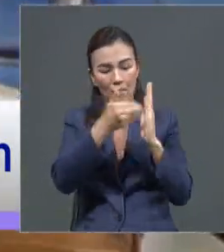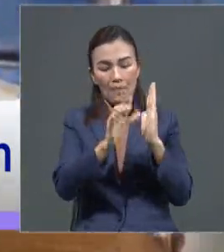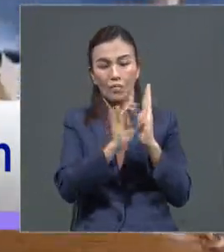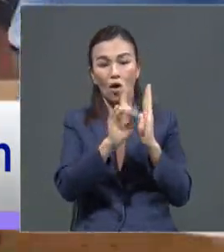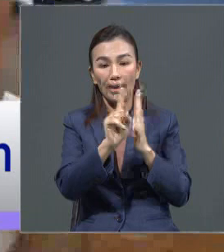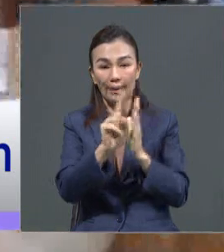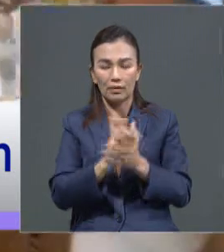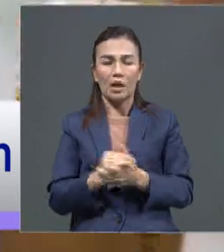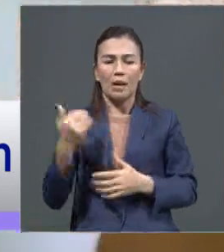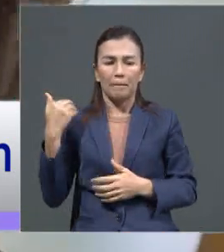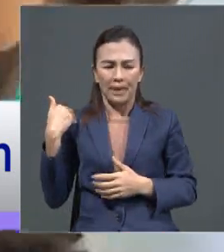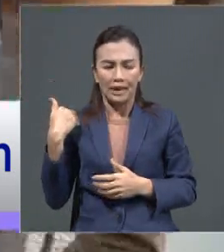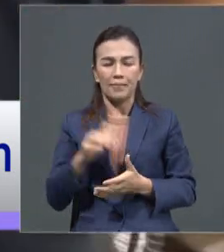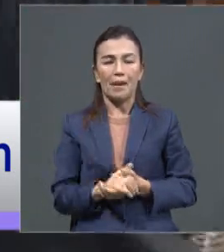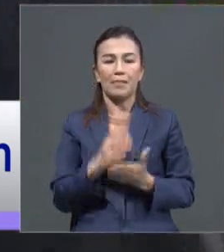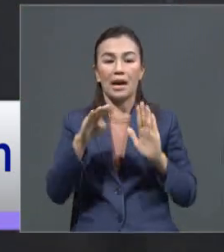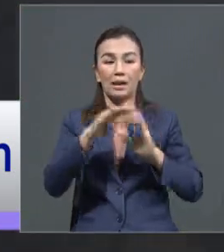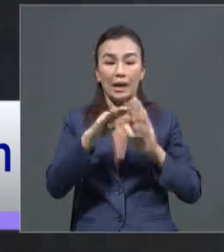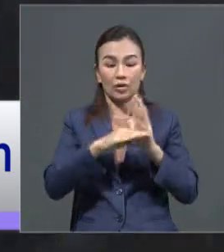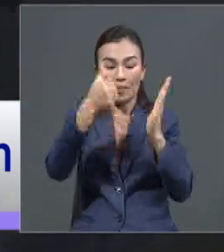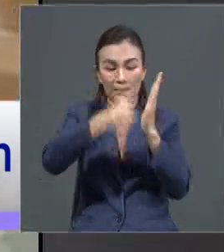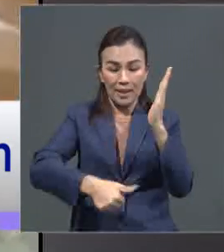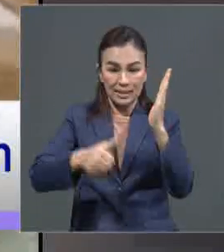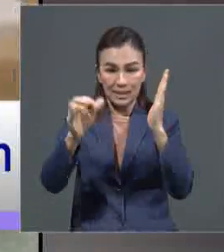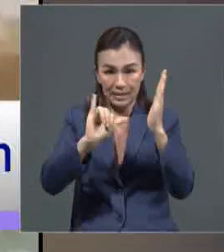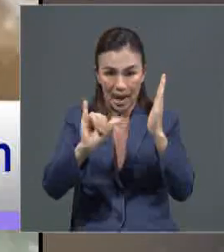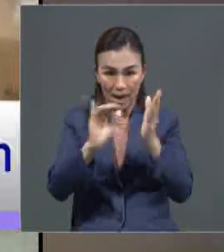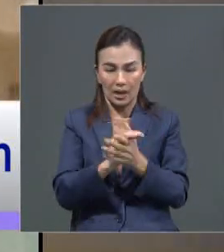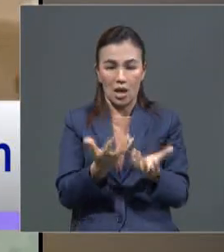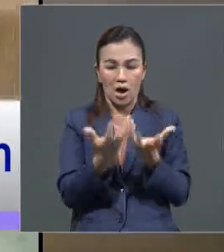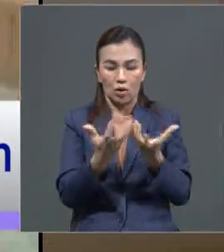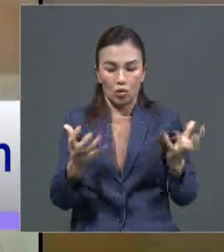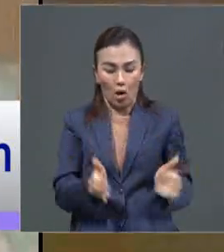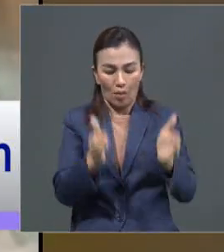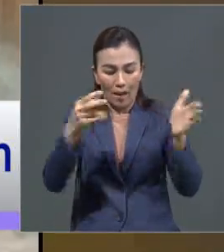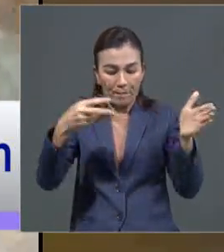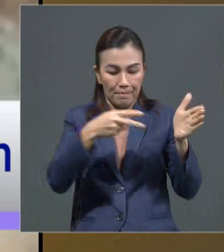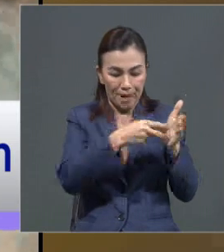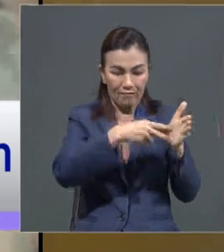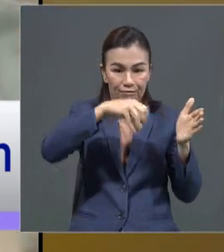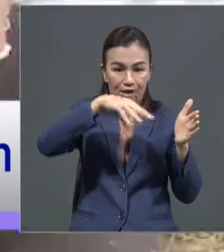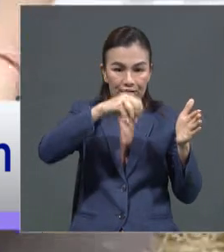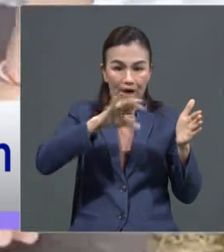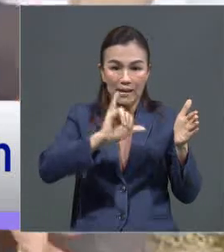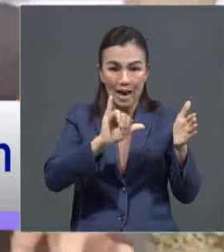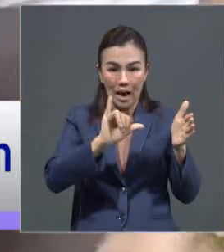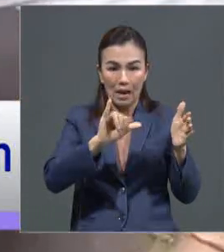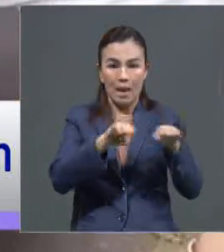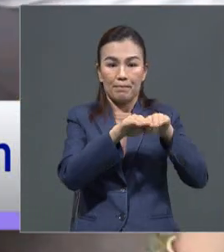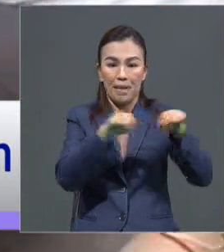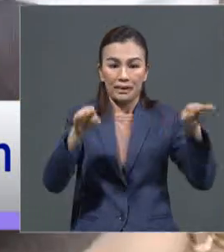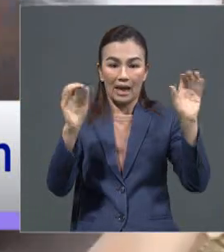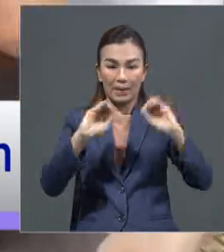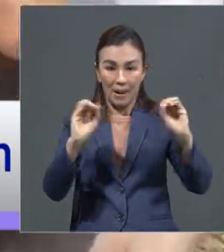เป็นสินค้าที่ไม่ได้ผ่านพิธีการสุลกากรมีทั้งเครื่องใช้ไฟฟ้าไม่มีมกก็คือไม่ได้ผ่านมาตรฐานอุตสาหกรรมเนี่ยนะ